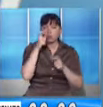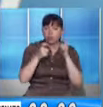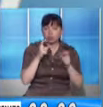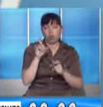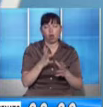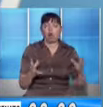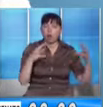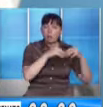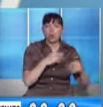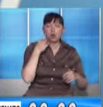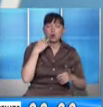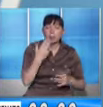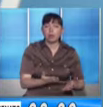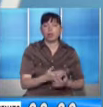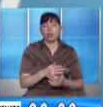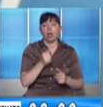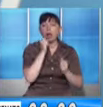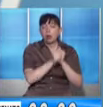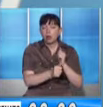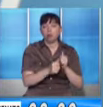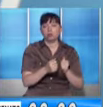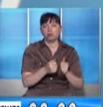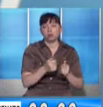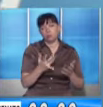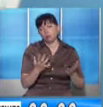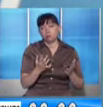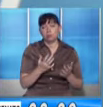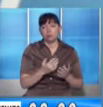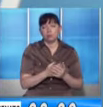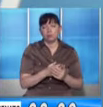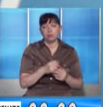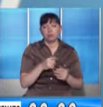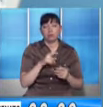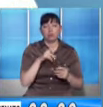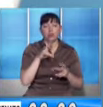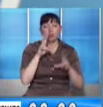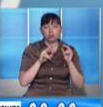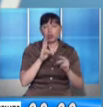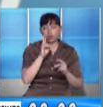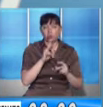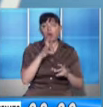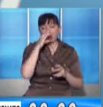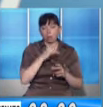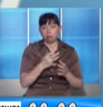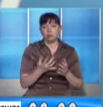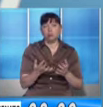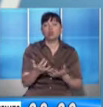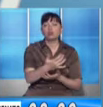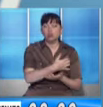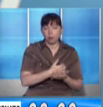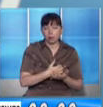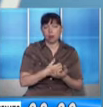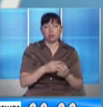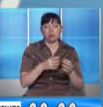România, care sunt fiecare, sau, mă rog, un concurent a reușit să adune